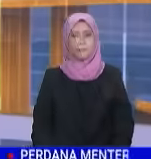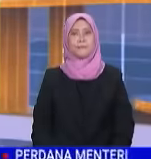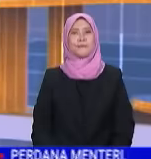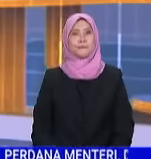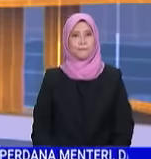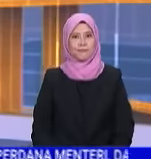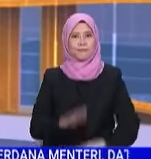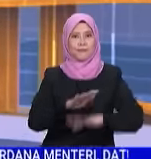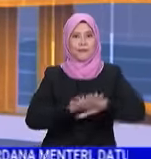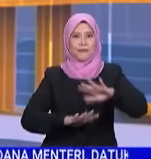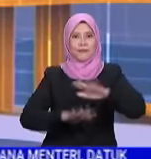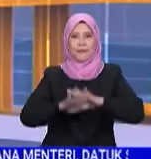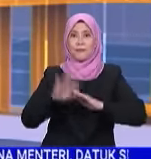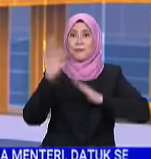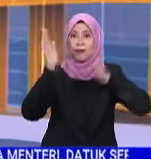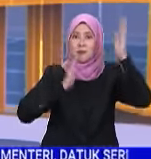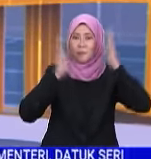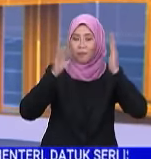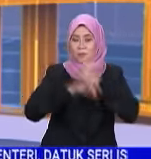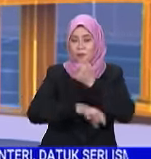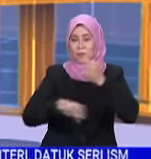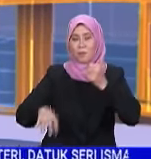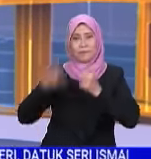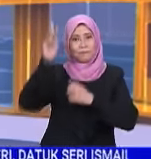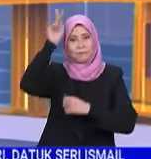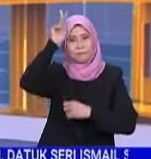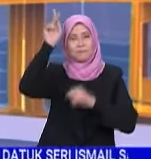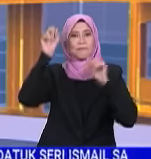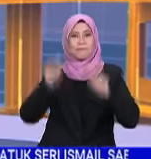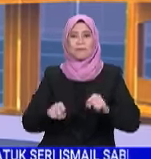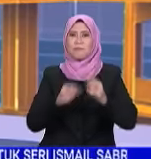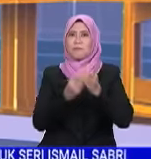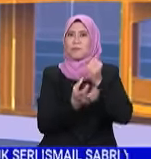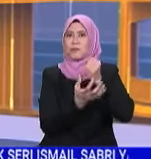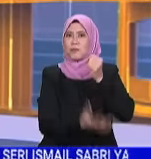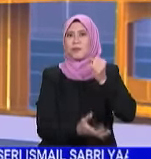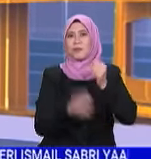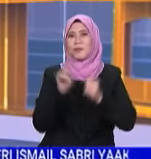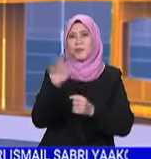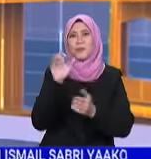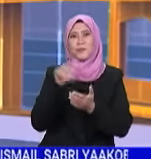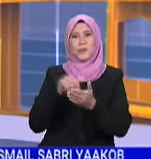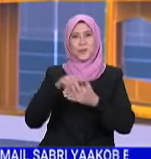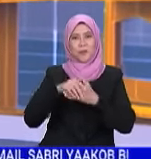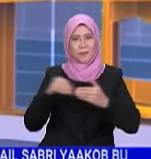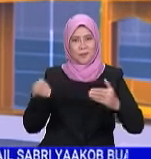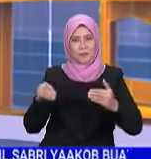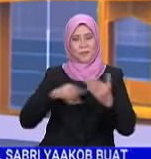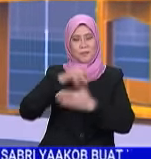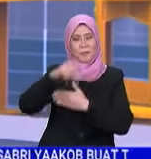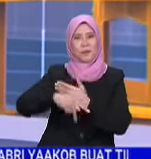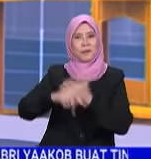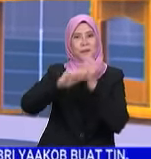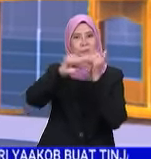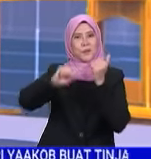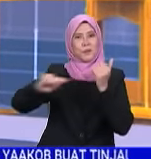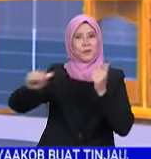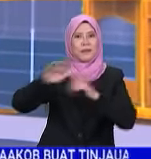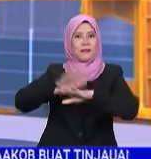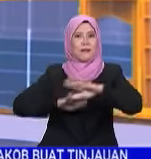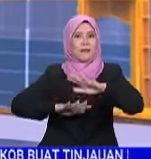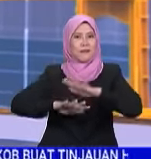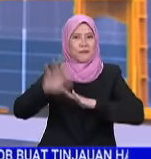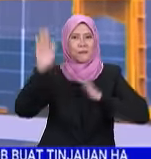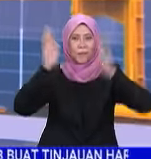baik kraf tangan Malaysia cawangan Kelantan yakin mampu menjana sebanyak R r000 menerusi program promosi craf